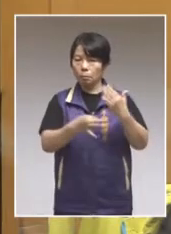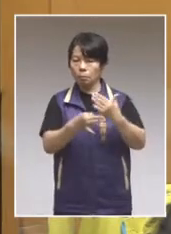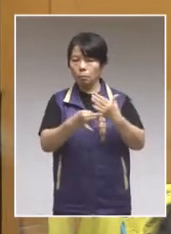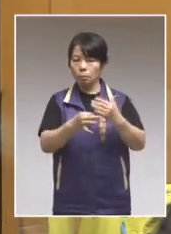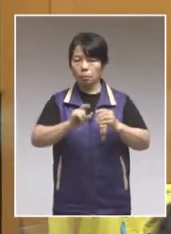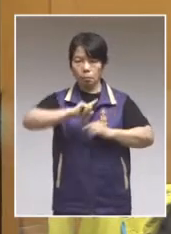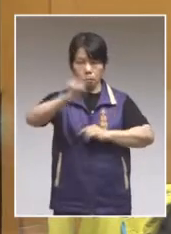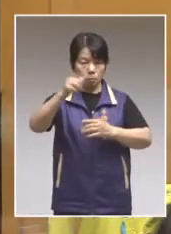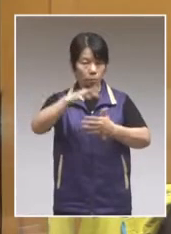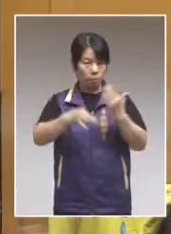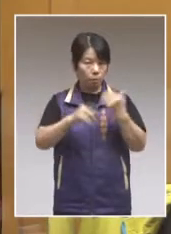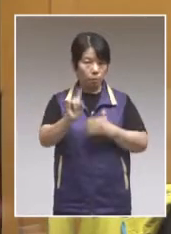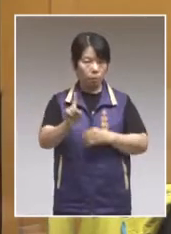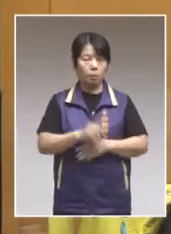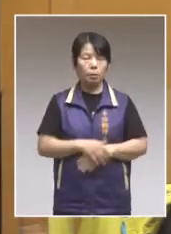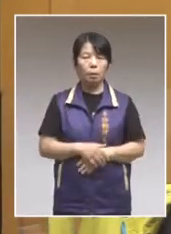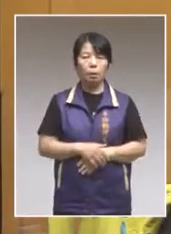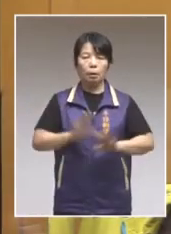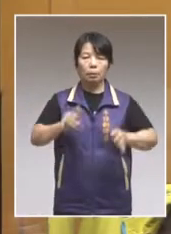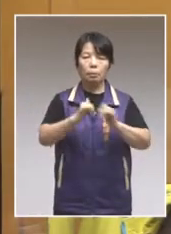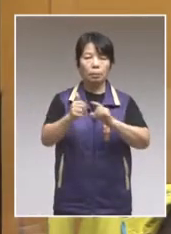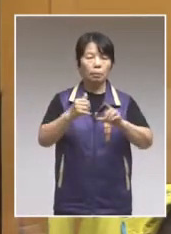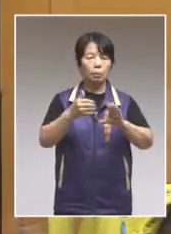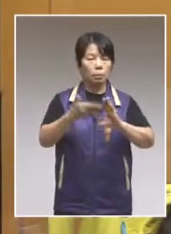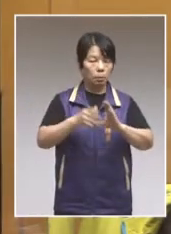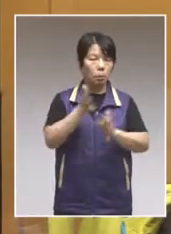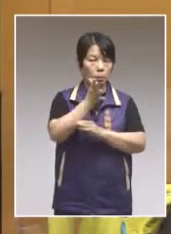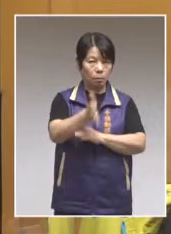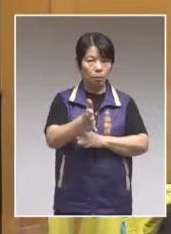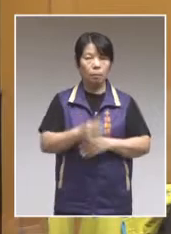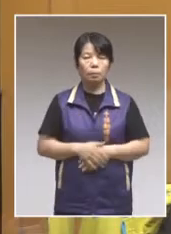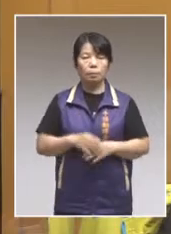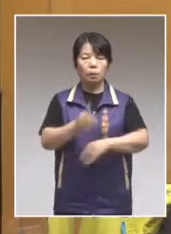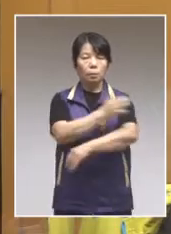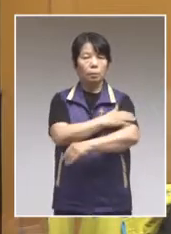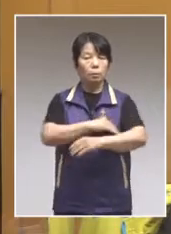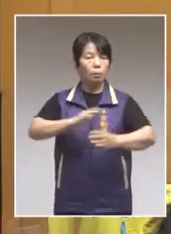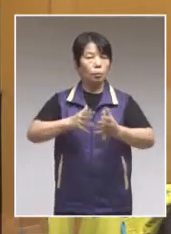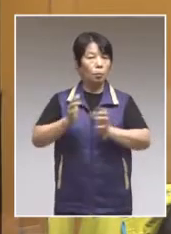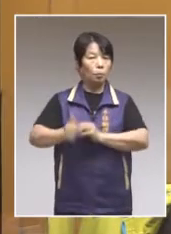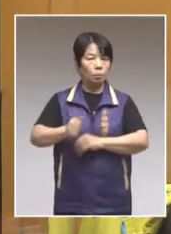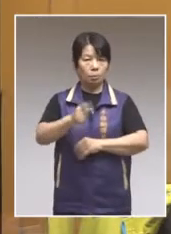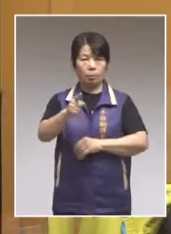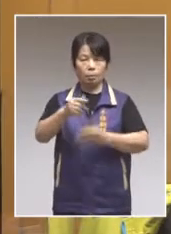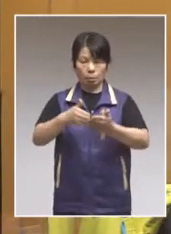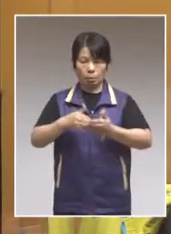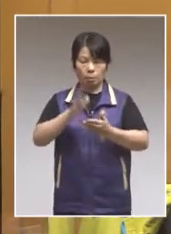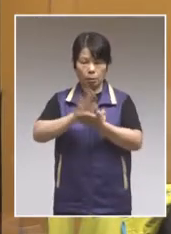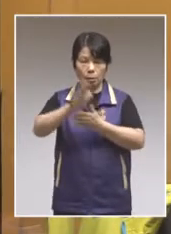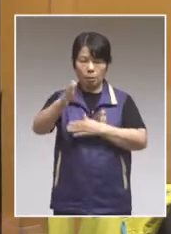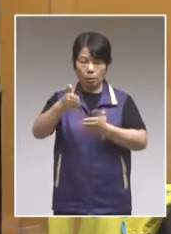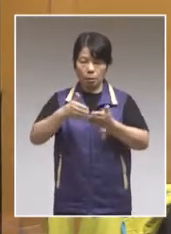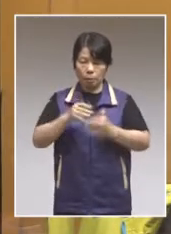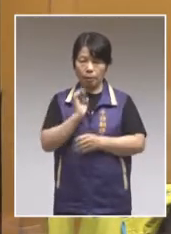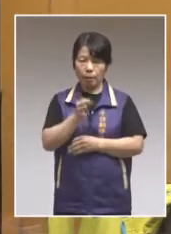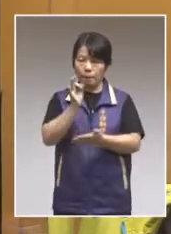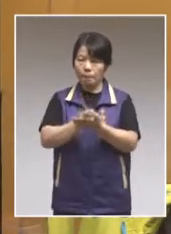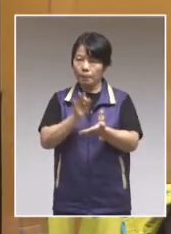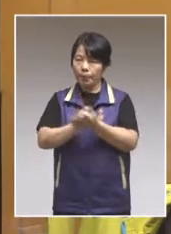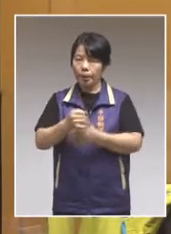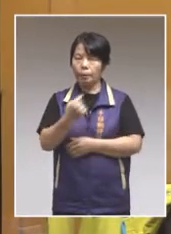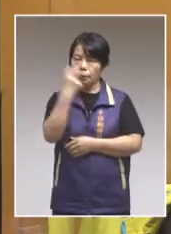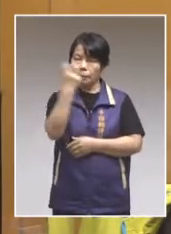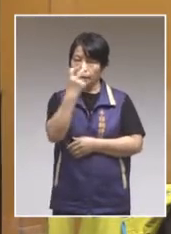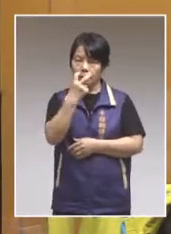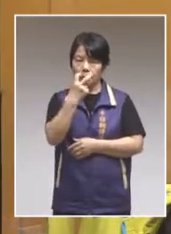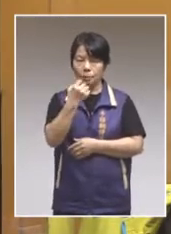么？那另外民视也想进一步提问，那陈时中部长有说未来要买到成本价59元的快筛剂